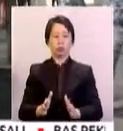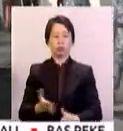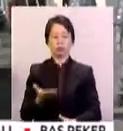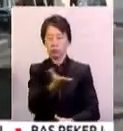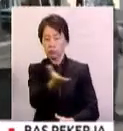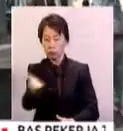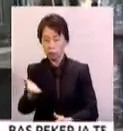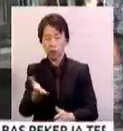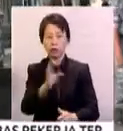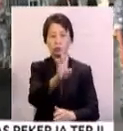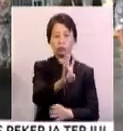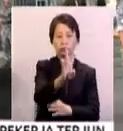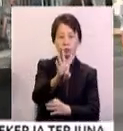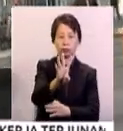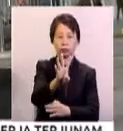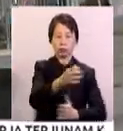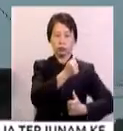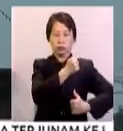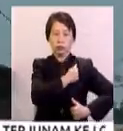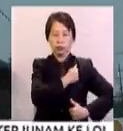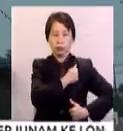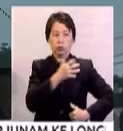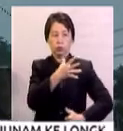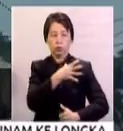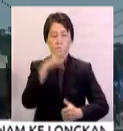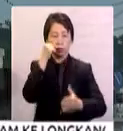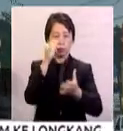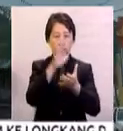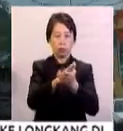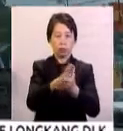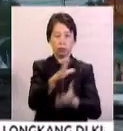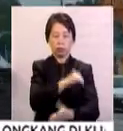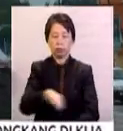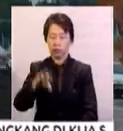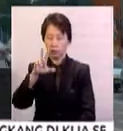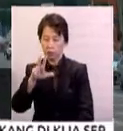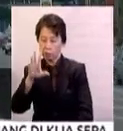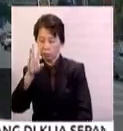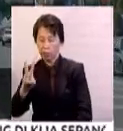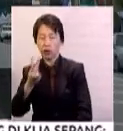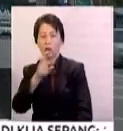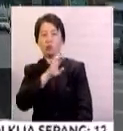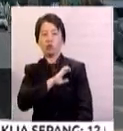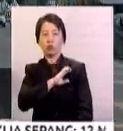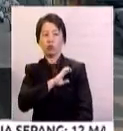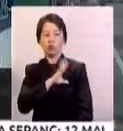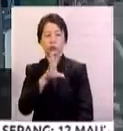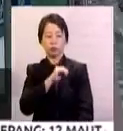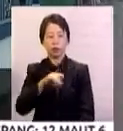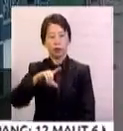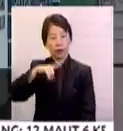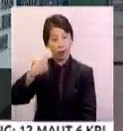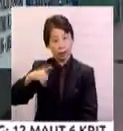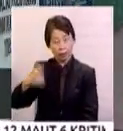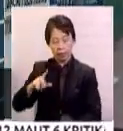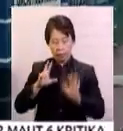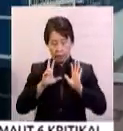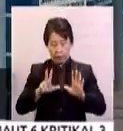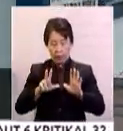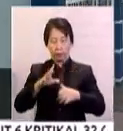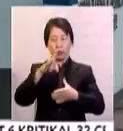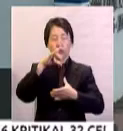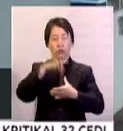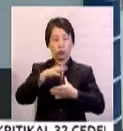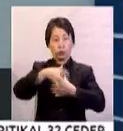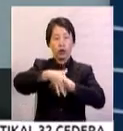Mereka ialah 74 anggota tentera dan pasangan serta 36 anggota polis, manakala baki 8 orang pengundi